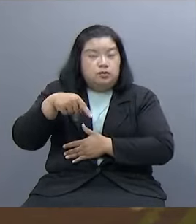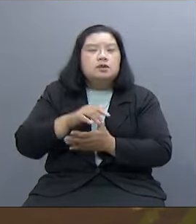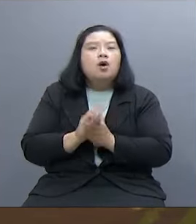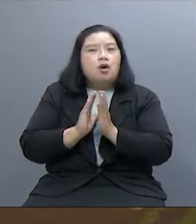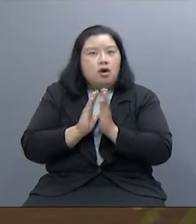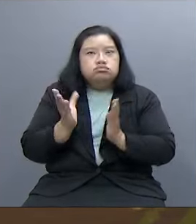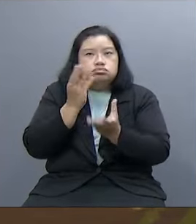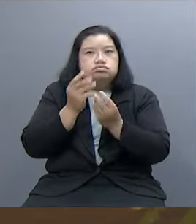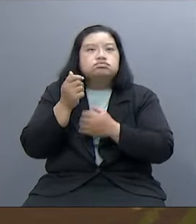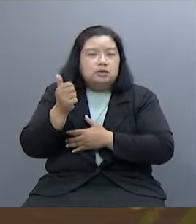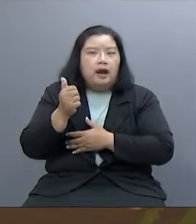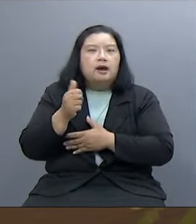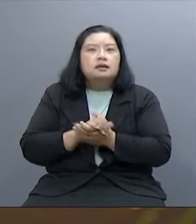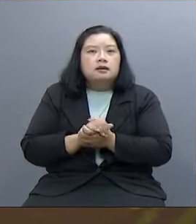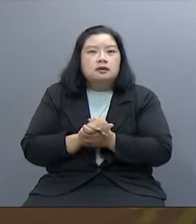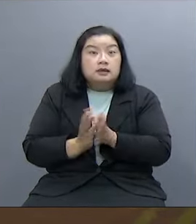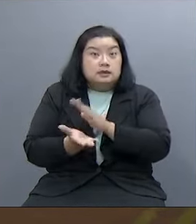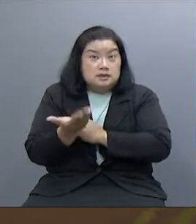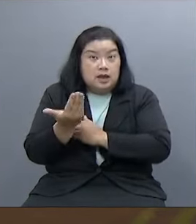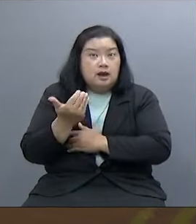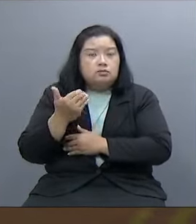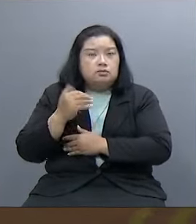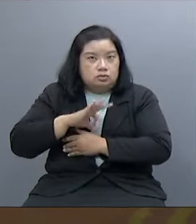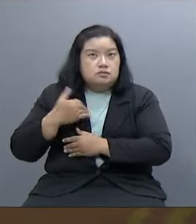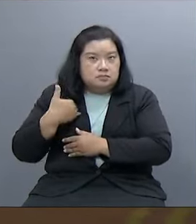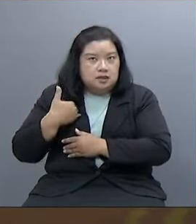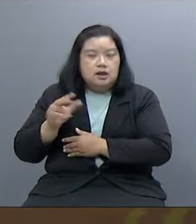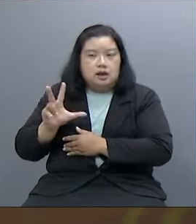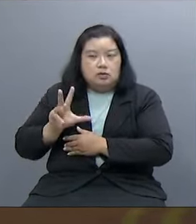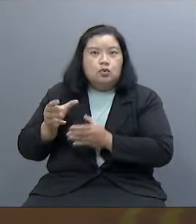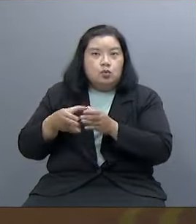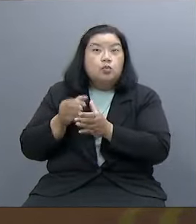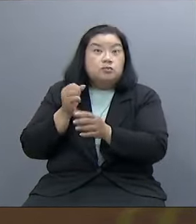ามรับชมเช้านี้เรา3คนพี่ชมพู่น้องพรีนและยุ้ยเราทั้